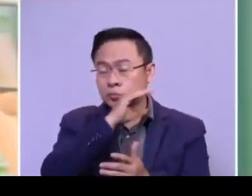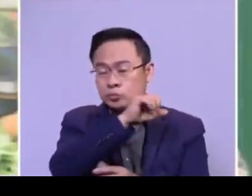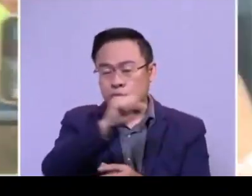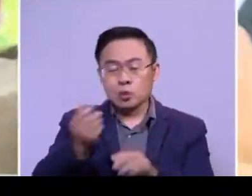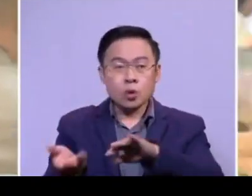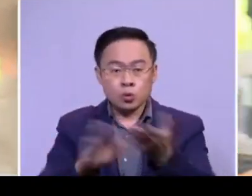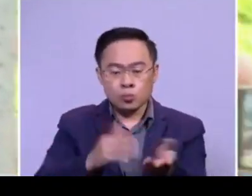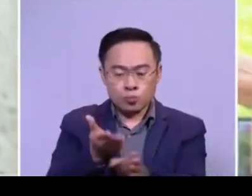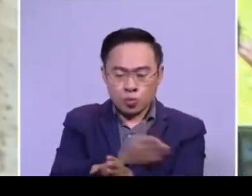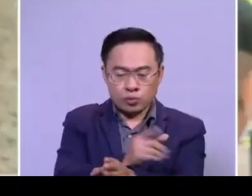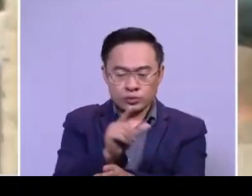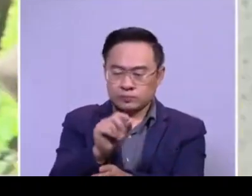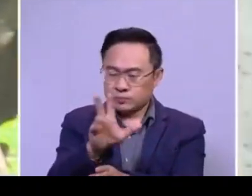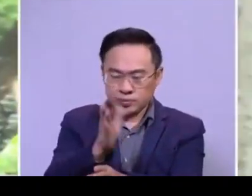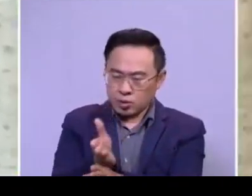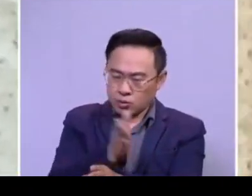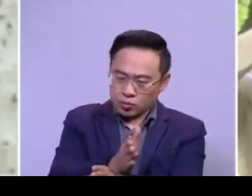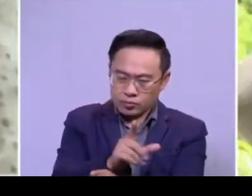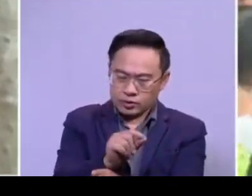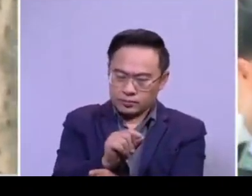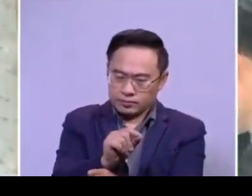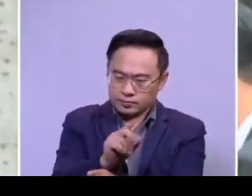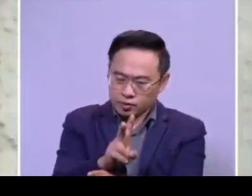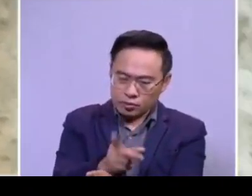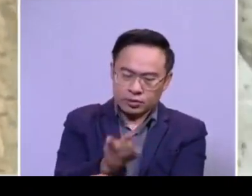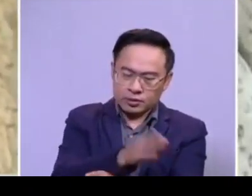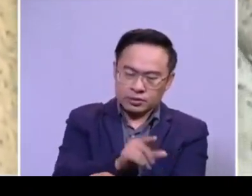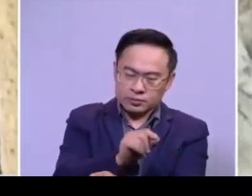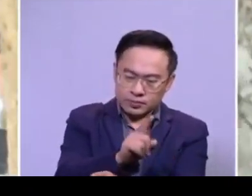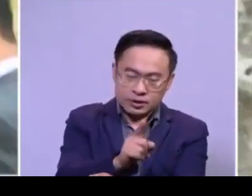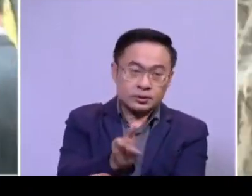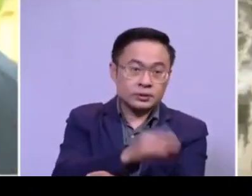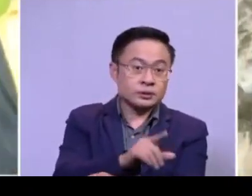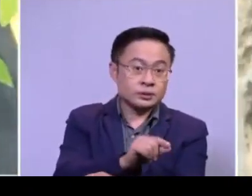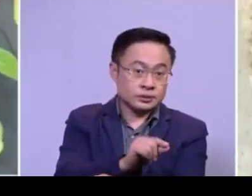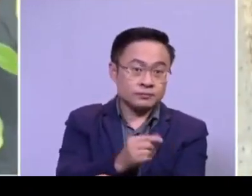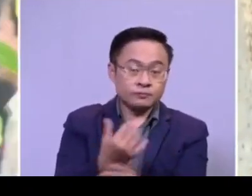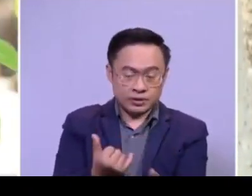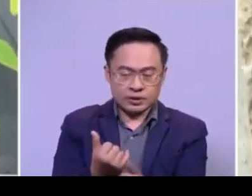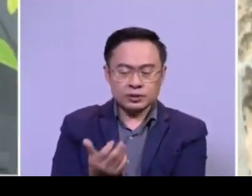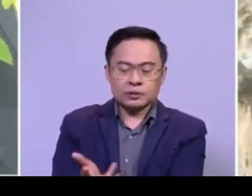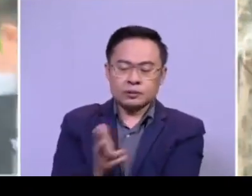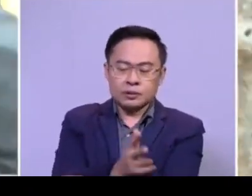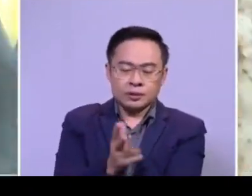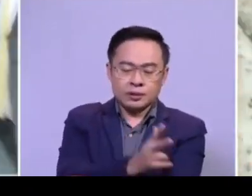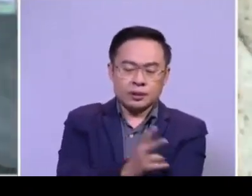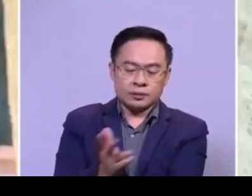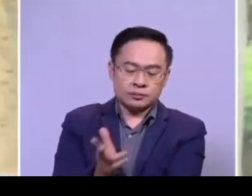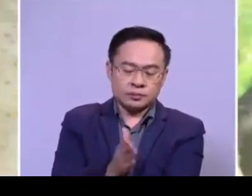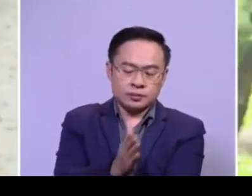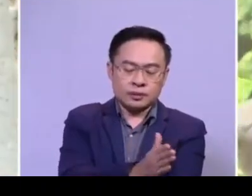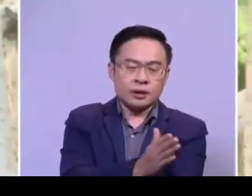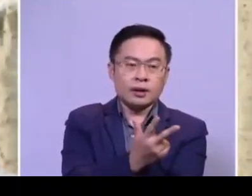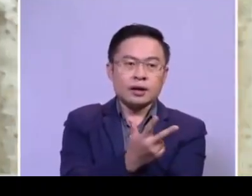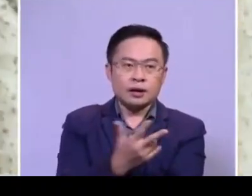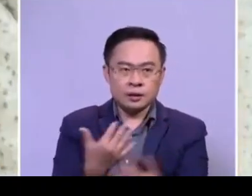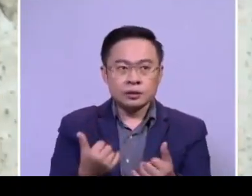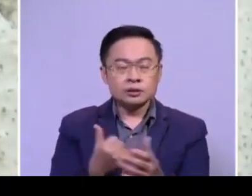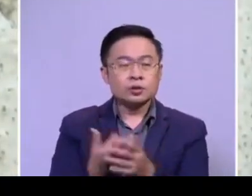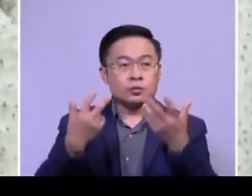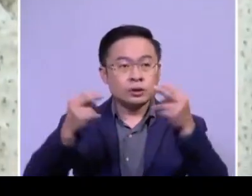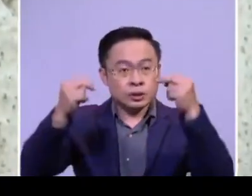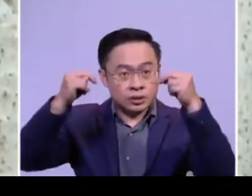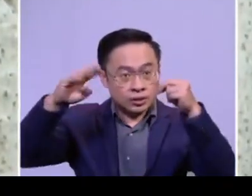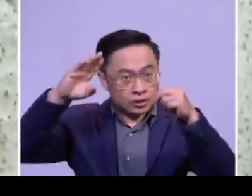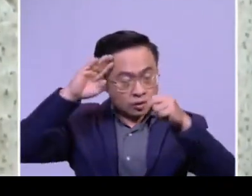กลาโหมค่ะเดินทางปฏิบัติหน้าที่ที่ทำเนียบรัฐบาลในช่วงเช้าเป็นประธานการประชุมคณะกรรมการนโยบายและบริหารข้าว